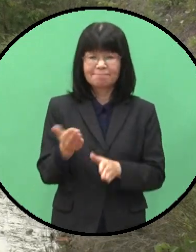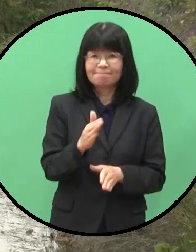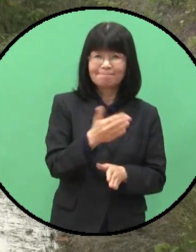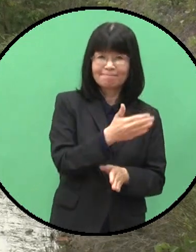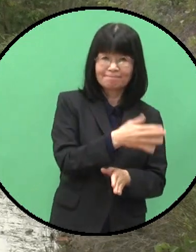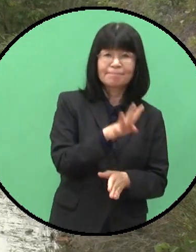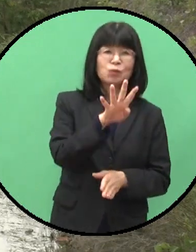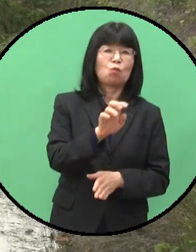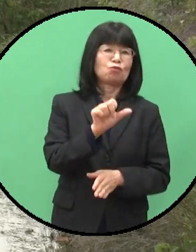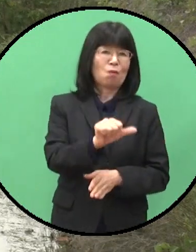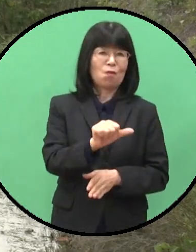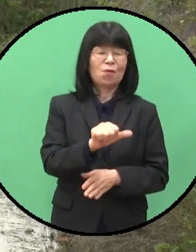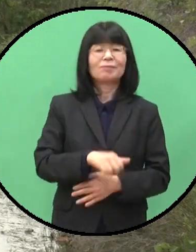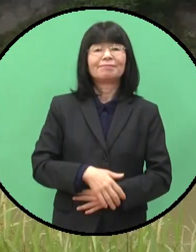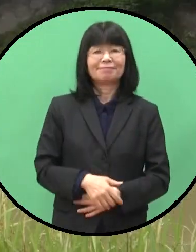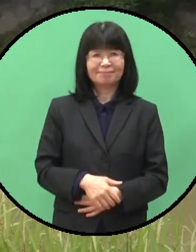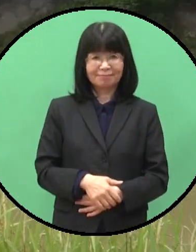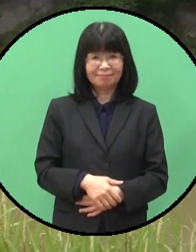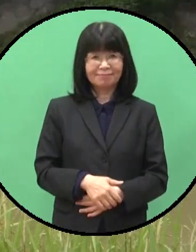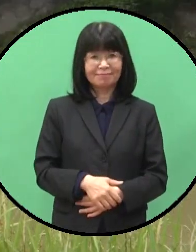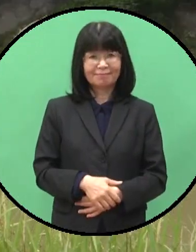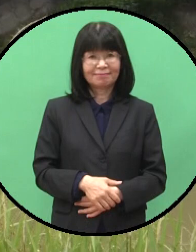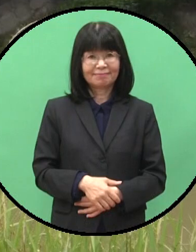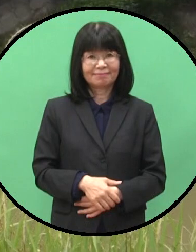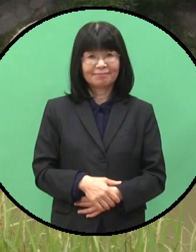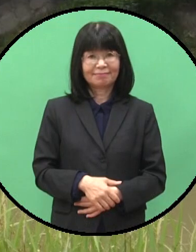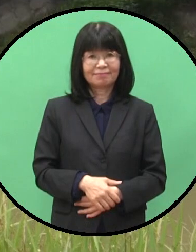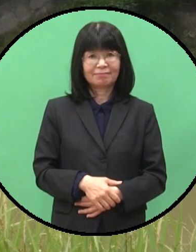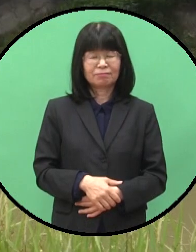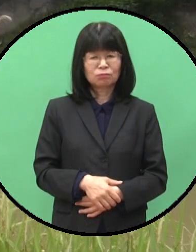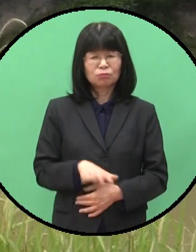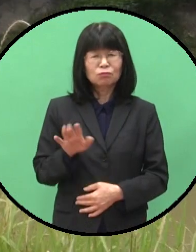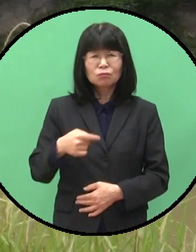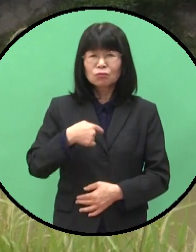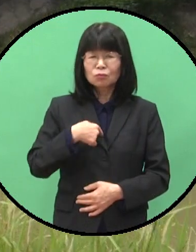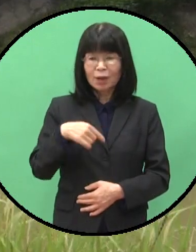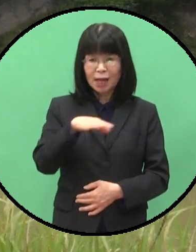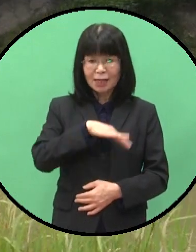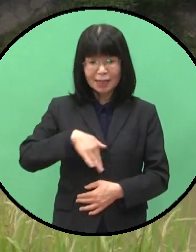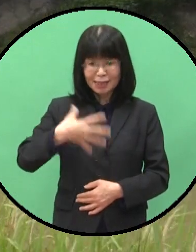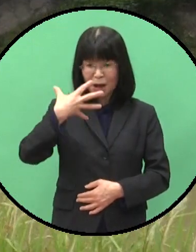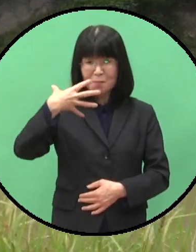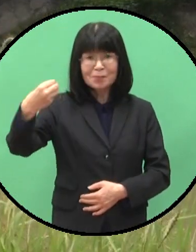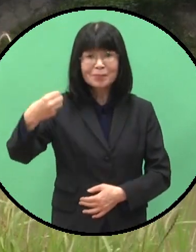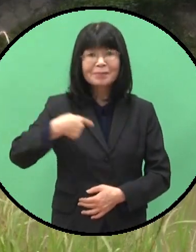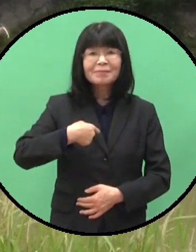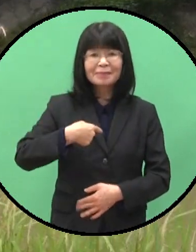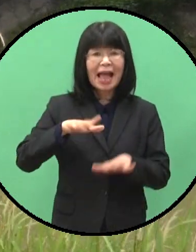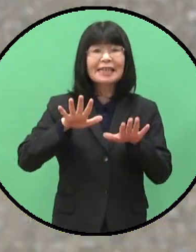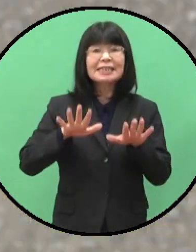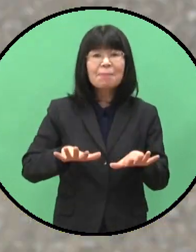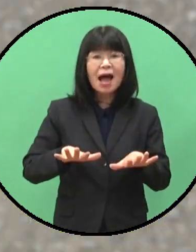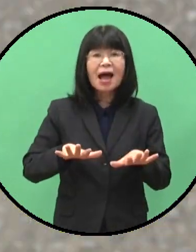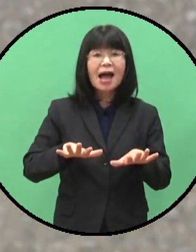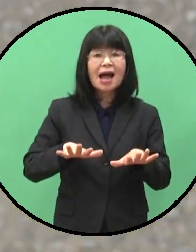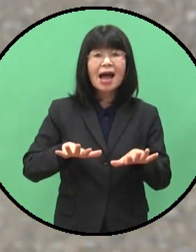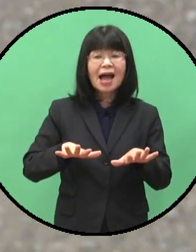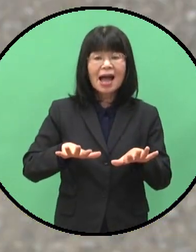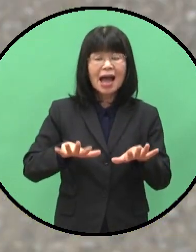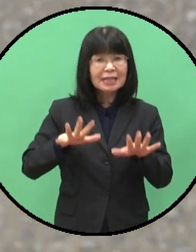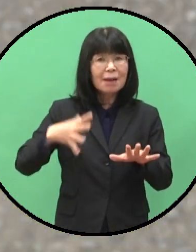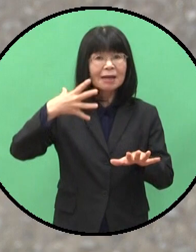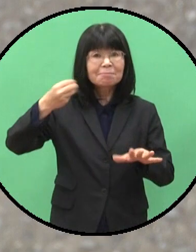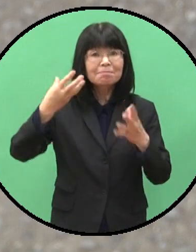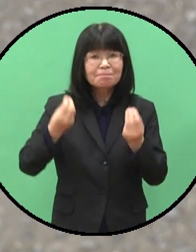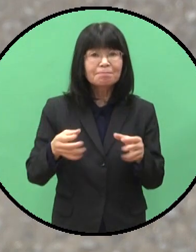置されました。 はい、川北さん、私たちがもう映っていますけども、まさに今の写真ってこと